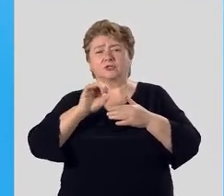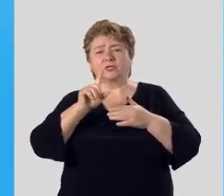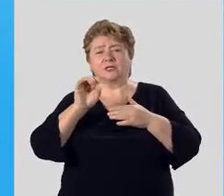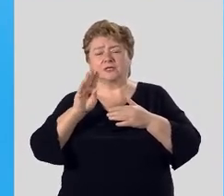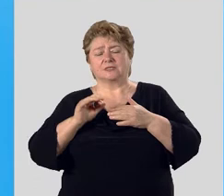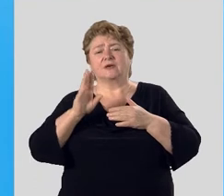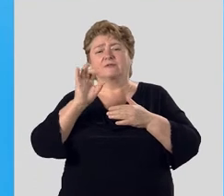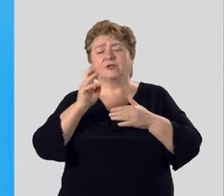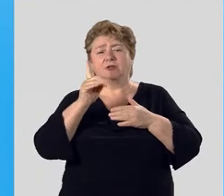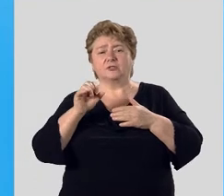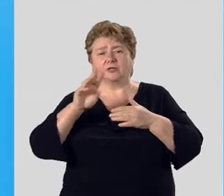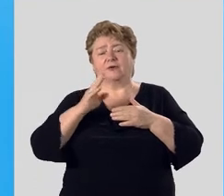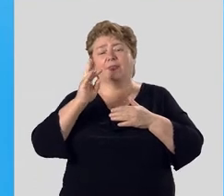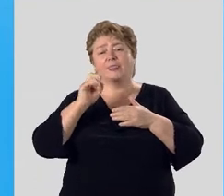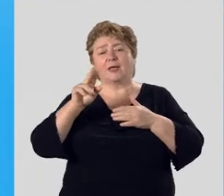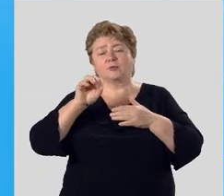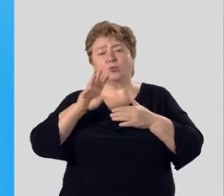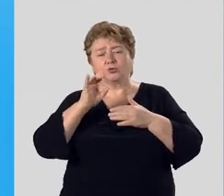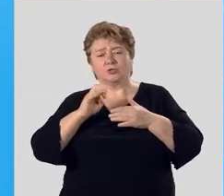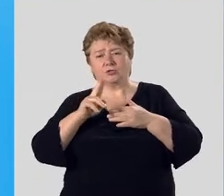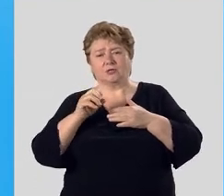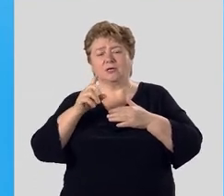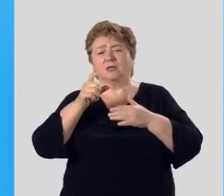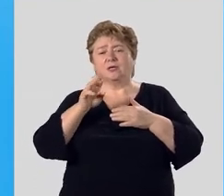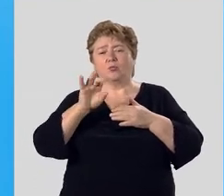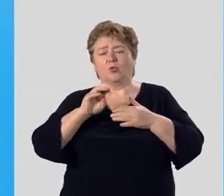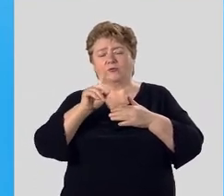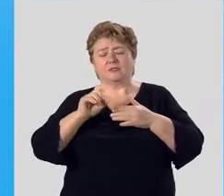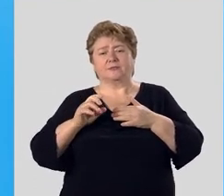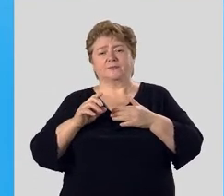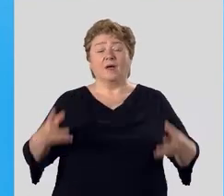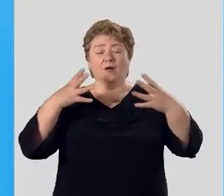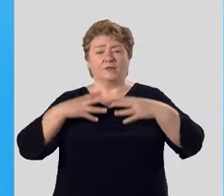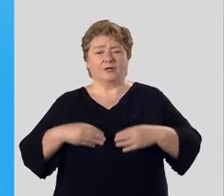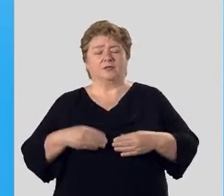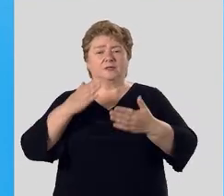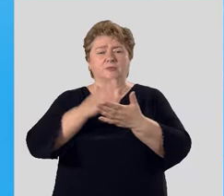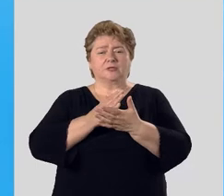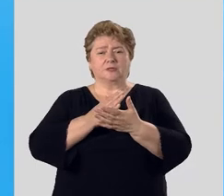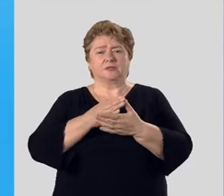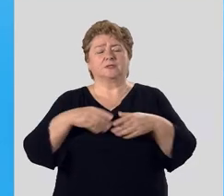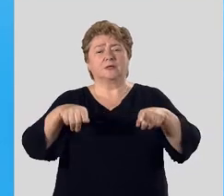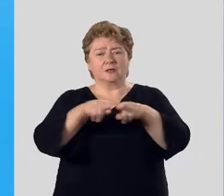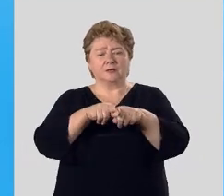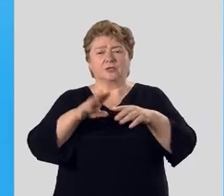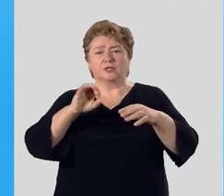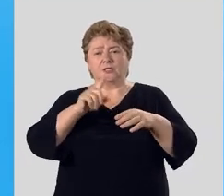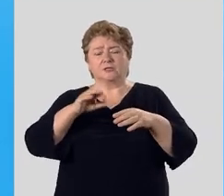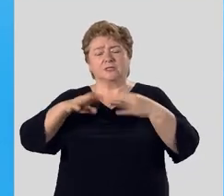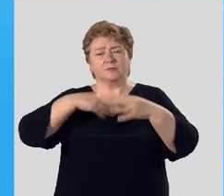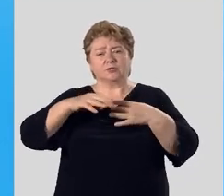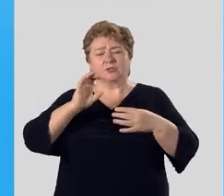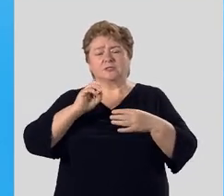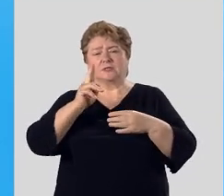железы, вилочковая, надпочечники и гипофиз. В организме есть также железы